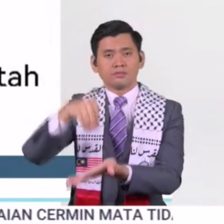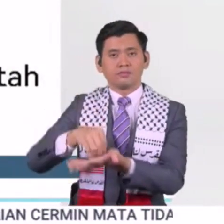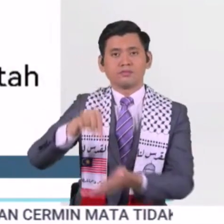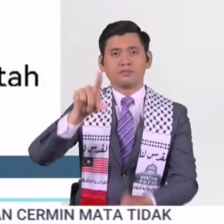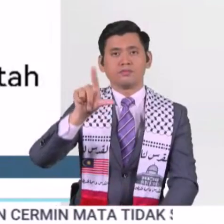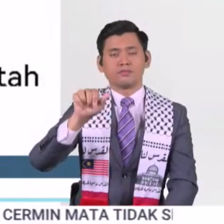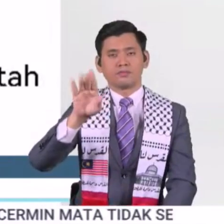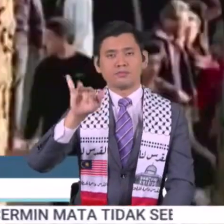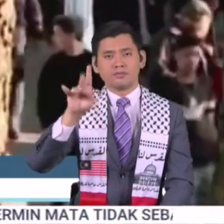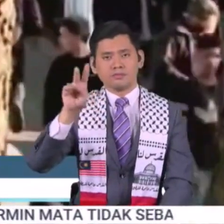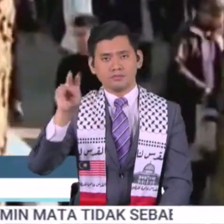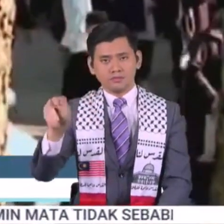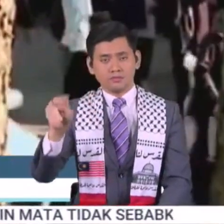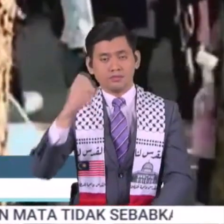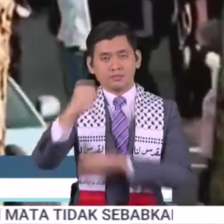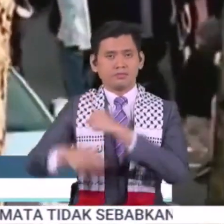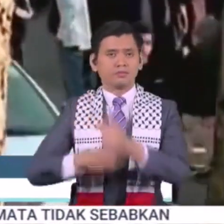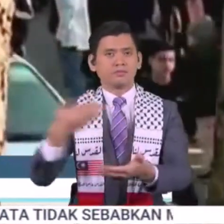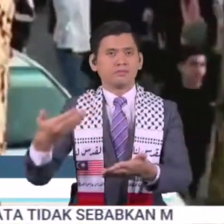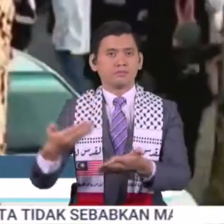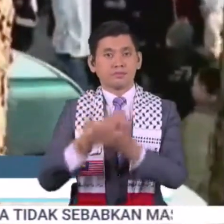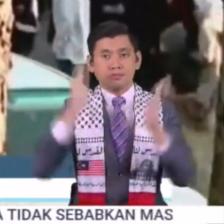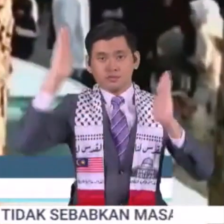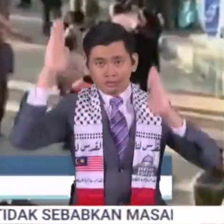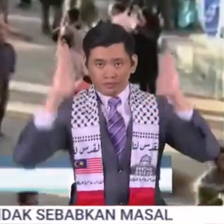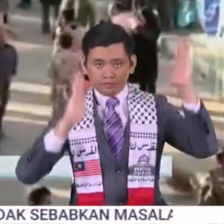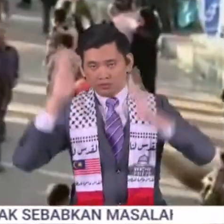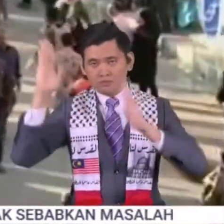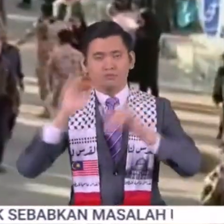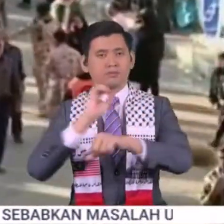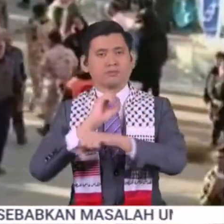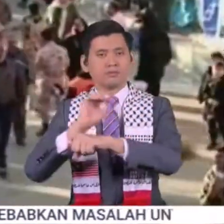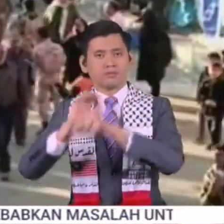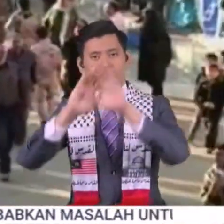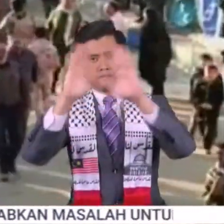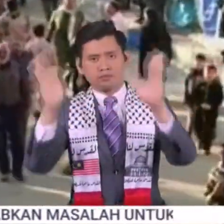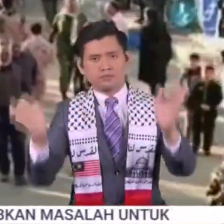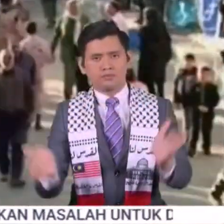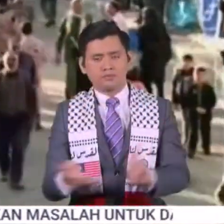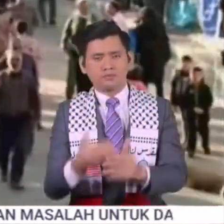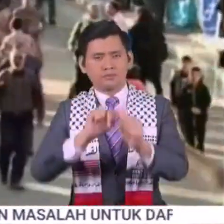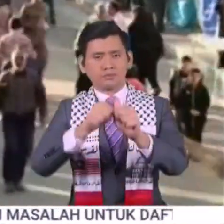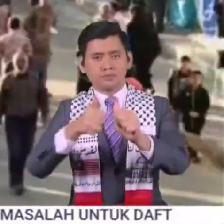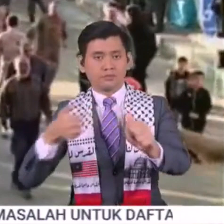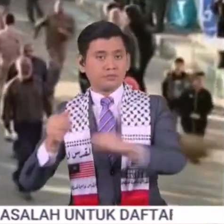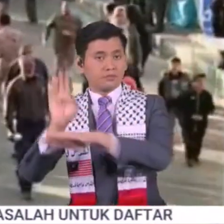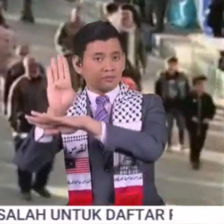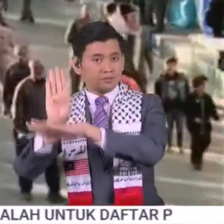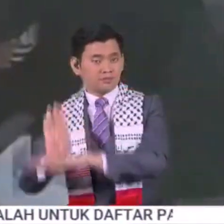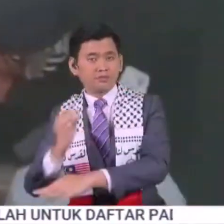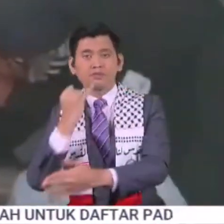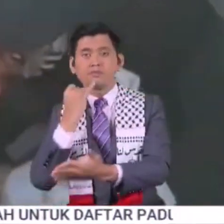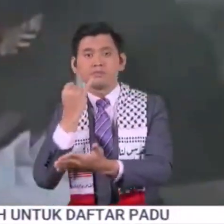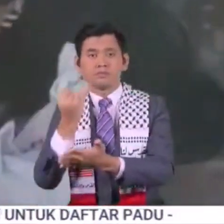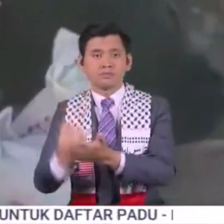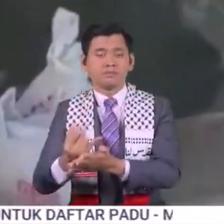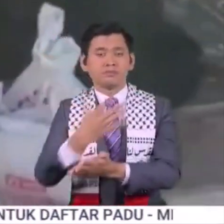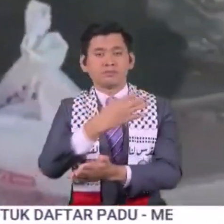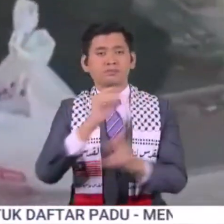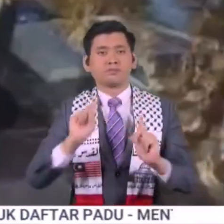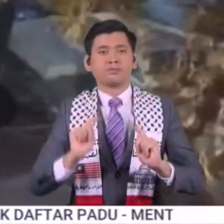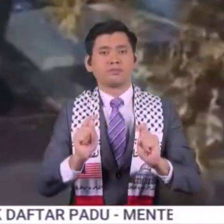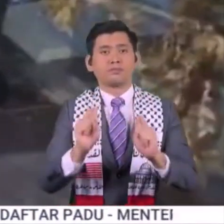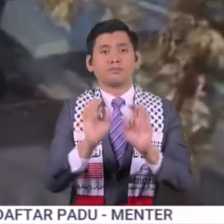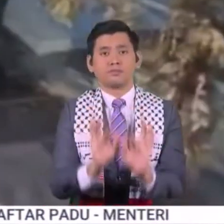berkata Sempena tahun baharu Malaysia menggesa dunia membantah budaya ganas dan rakus Datuk Seri Anwar menegaskan tindakan itu penting